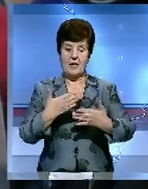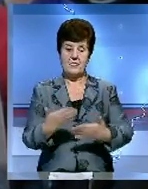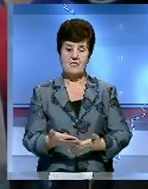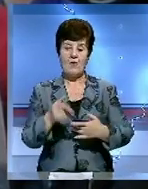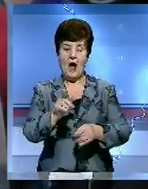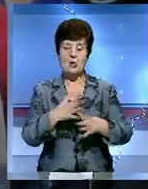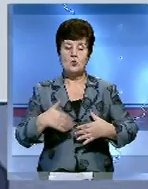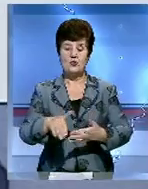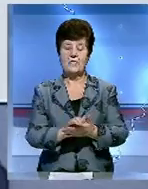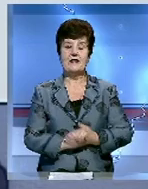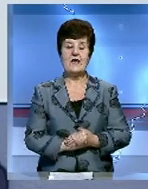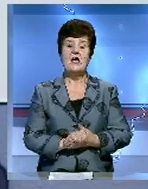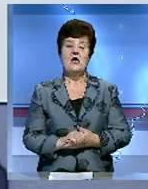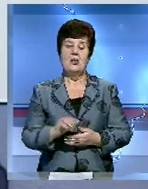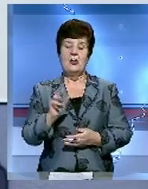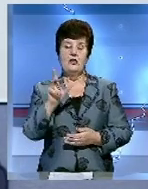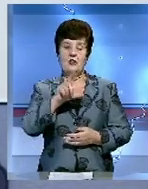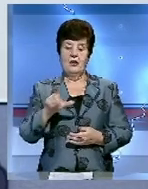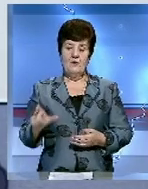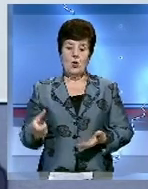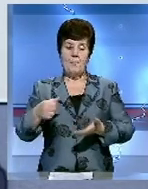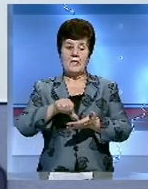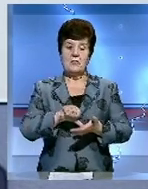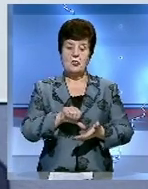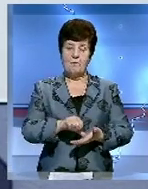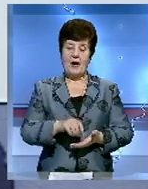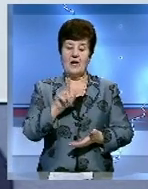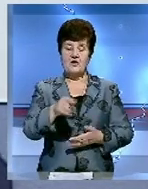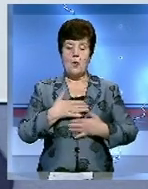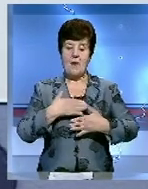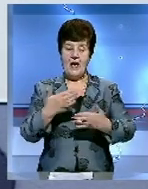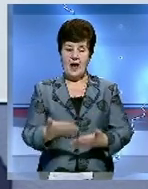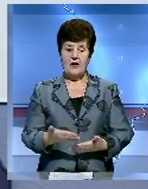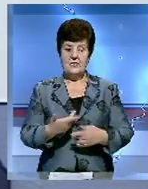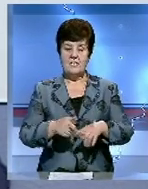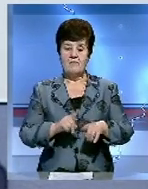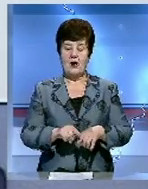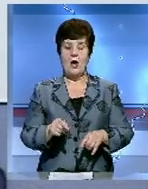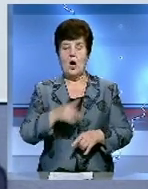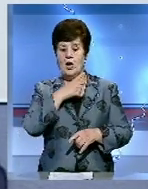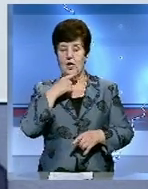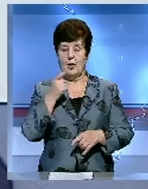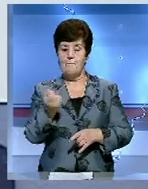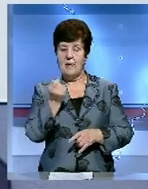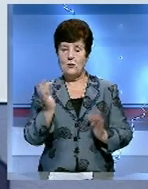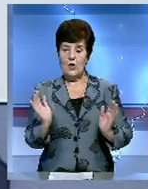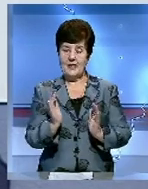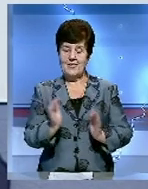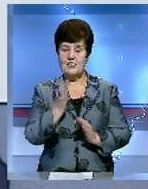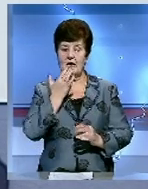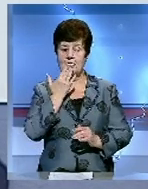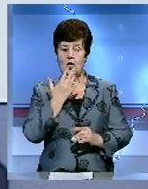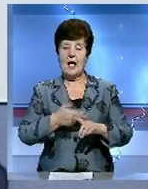societății civile, cu participarea cea mai activă a minorităților naționale care sunt la